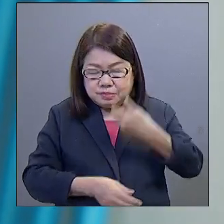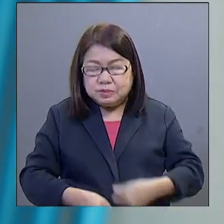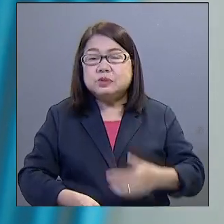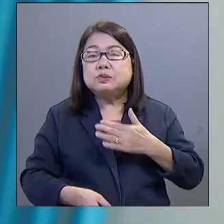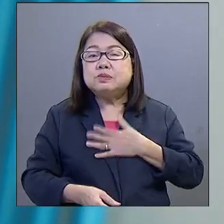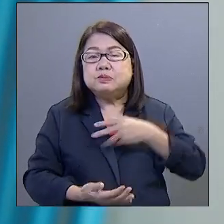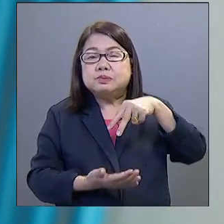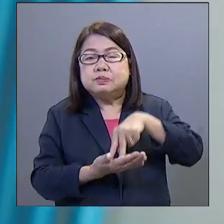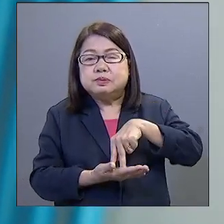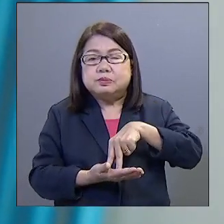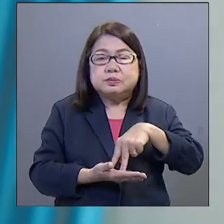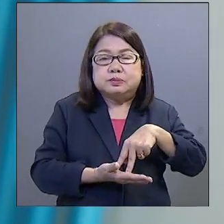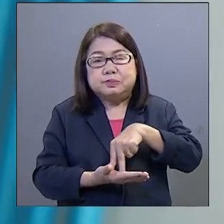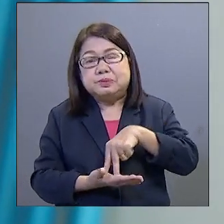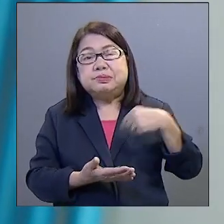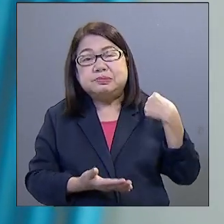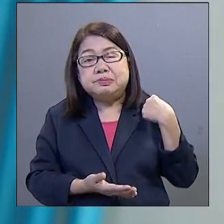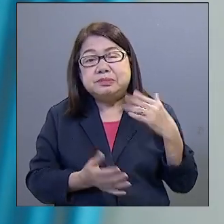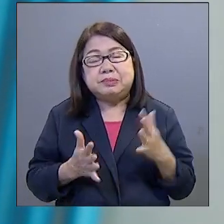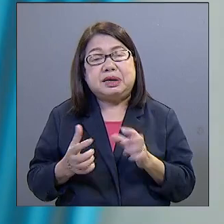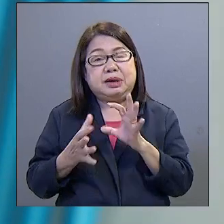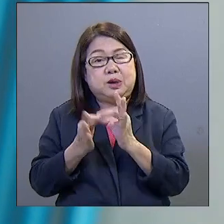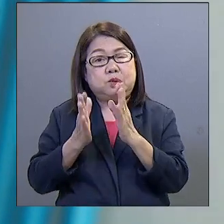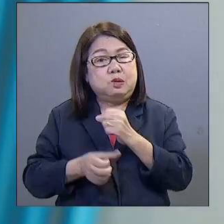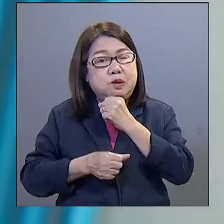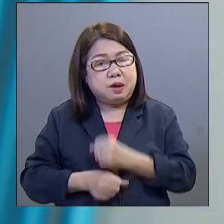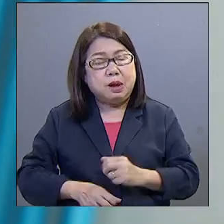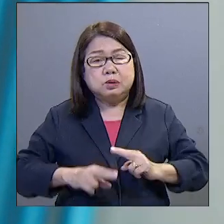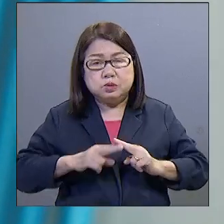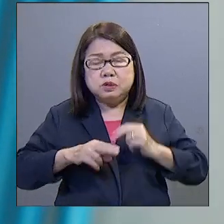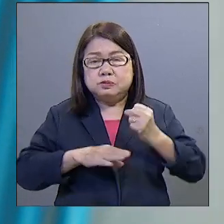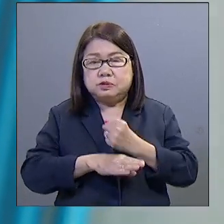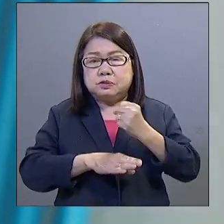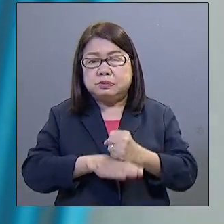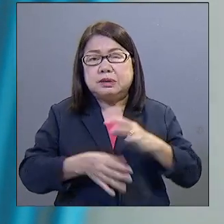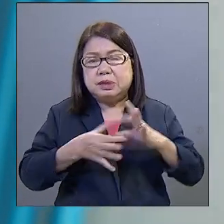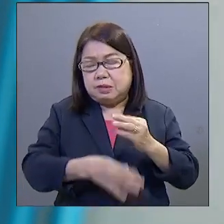งตัวในผู้สูงอายุนะคะรวมถึงสามารถใช้ในการฝึกความแข็งแรงของกล้ามเ